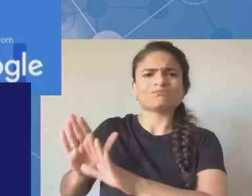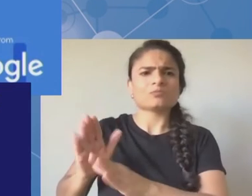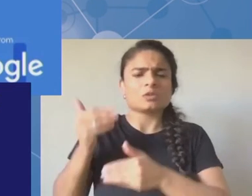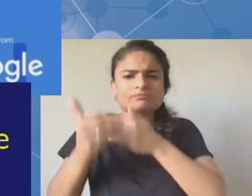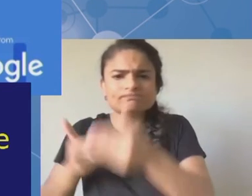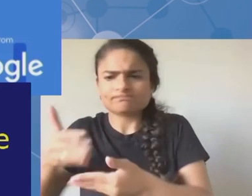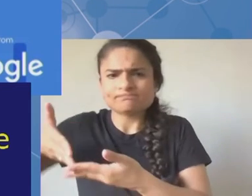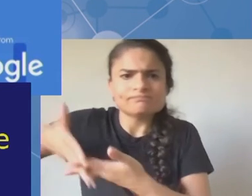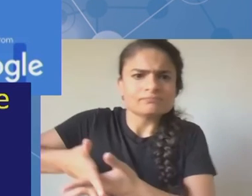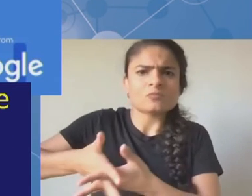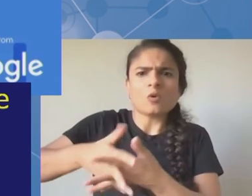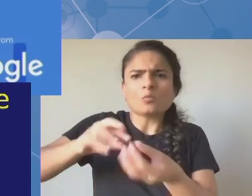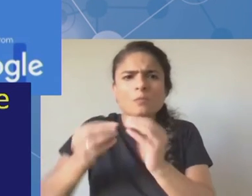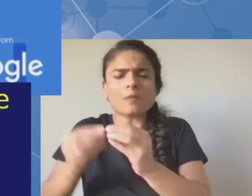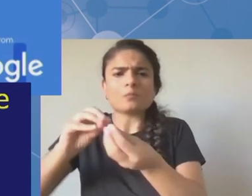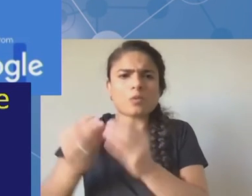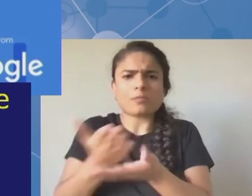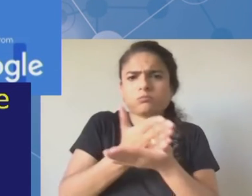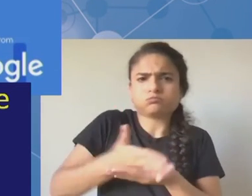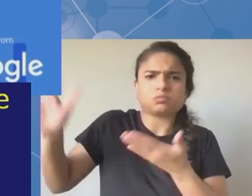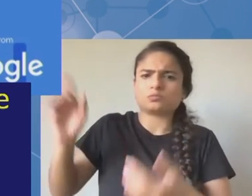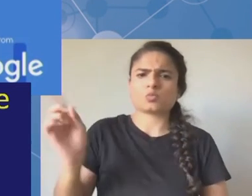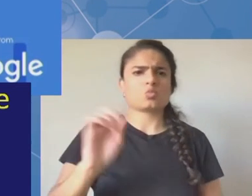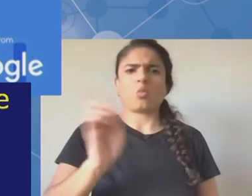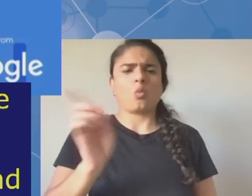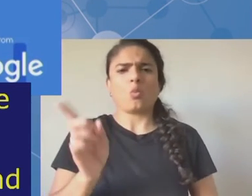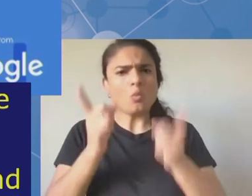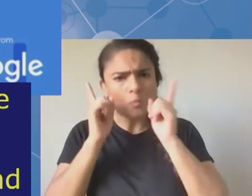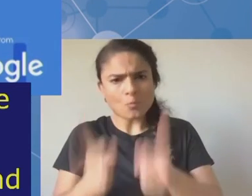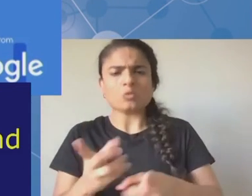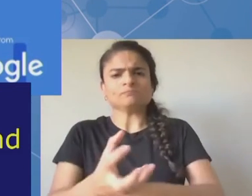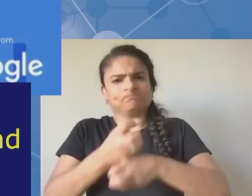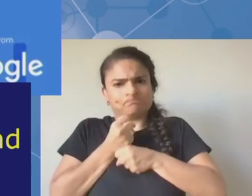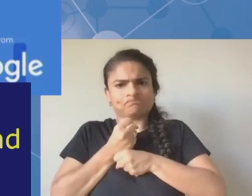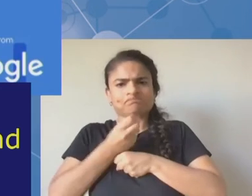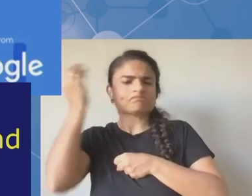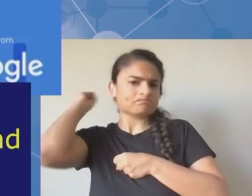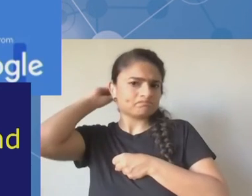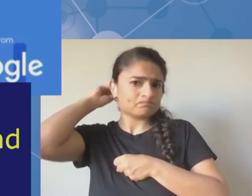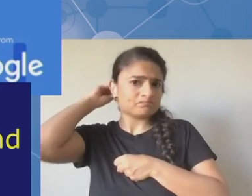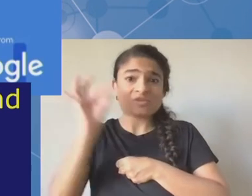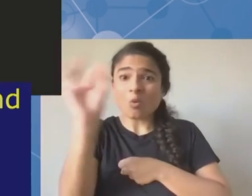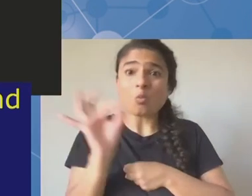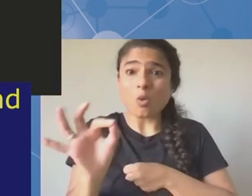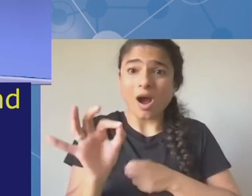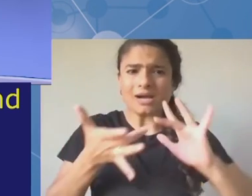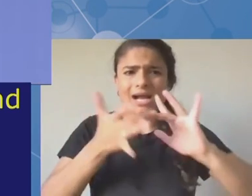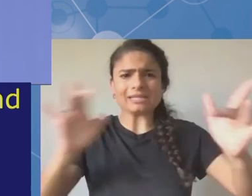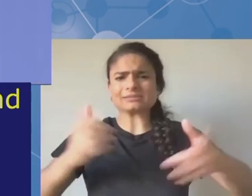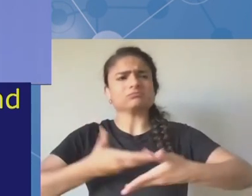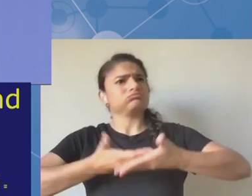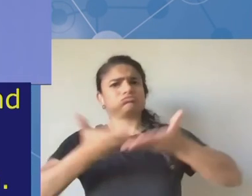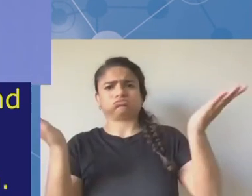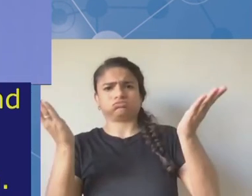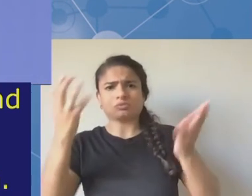заботиться в цифровом пространстве о том, чтобы у этих людей был доступ к современным технологиям, потому что интернет — это площадка